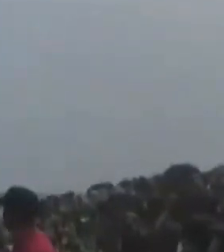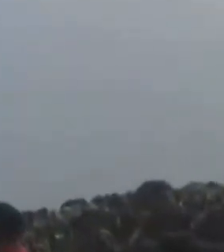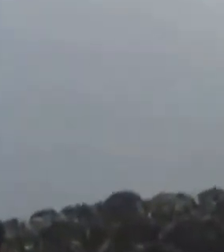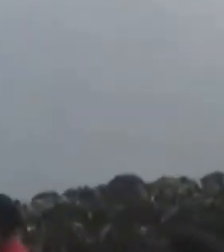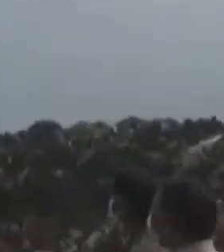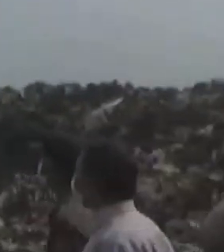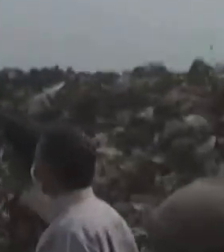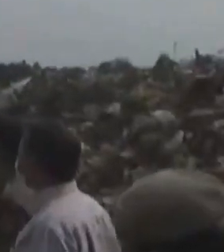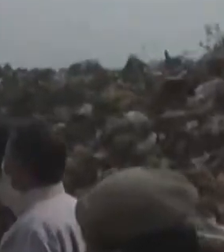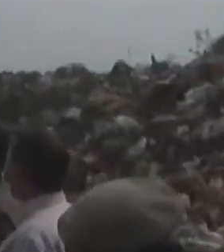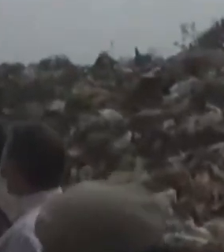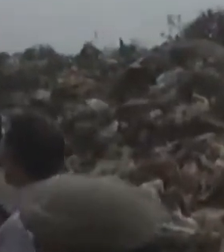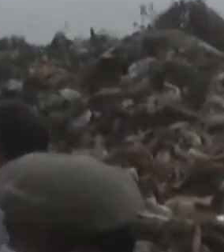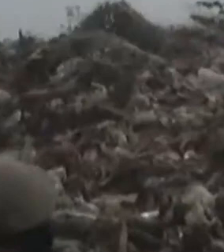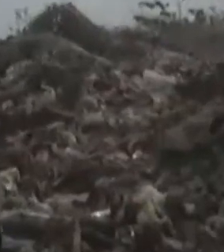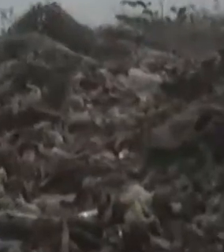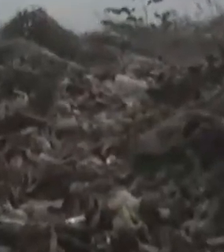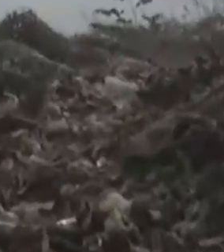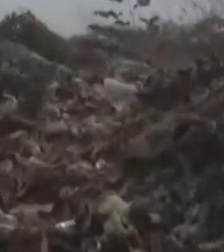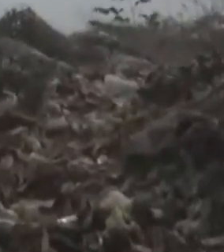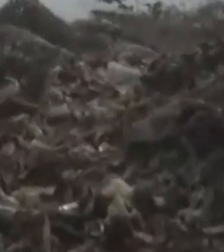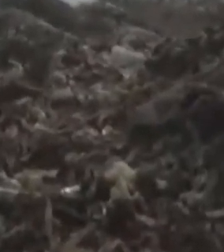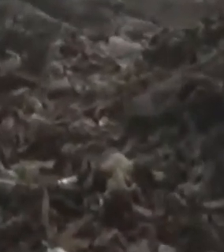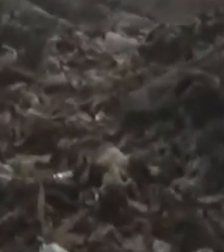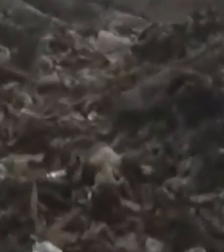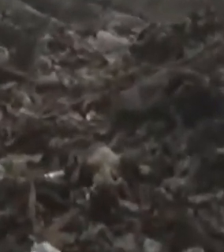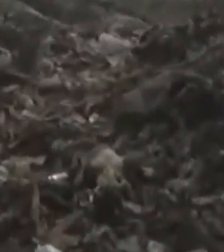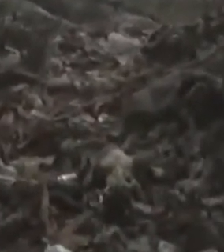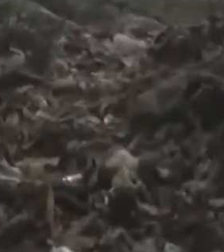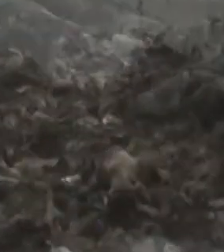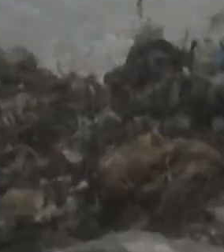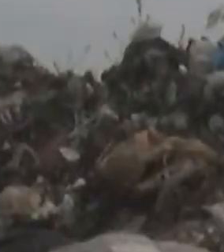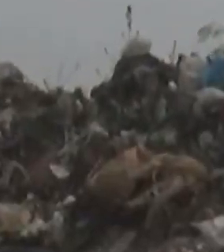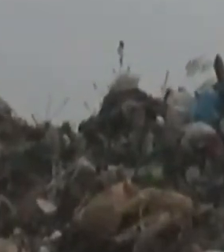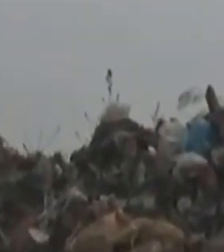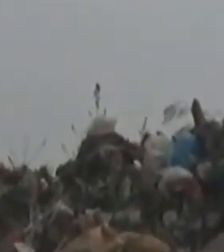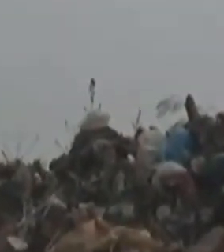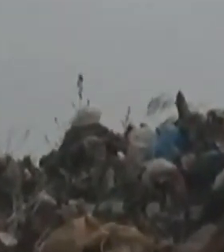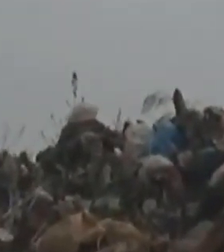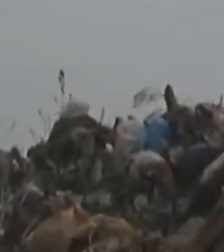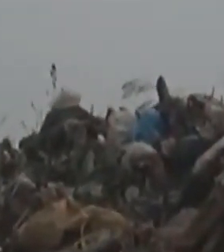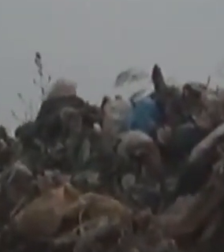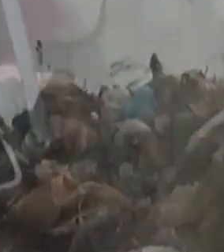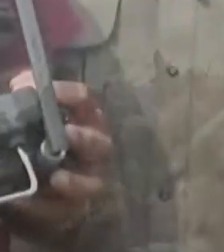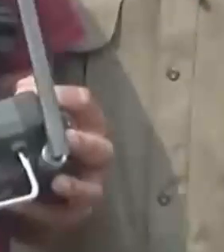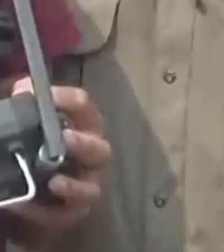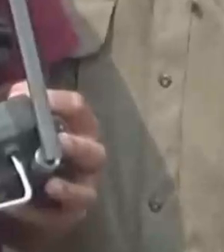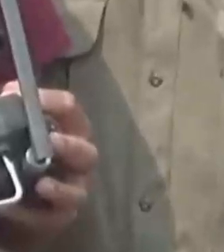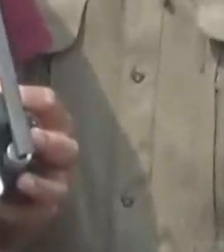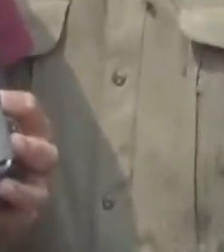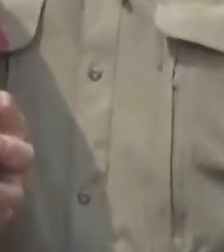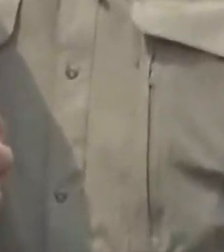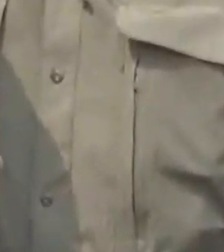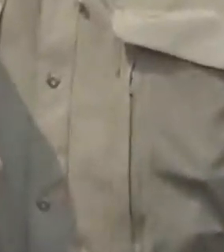Kedepan, Pemprov Jabar akan mengelola tempat pembuangan sampah berkonsep waste to energy di Legok Nangka Garut yang bisa